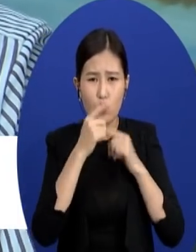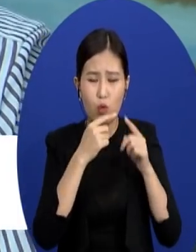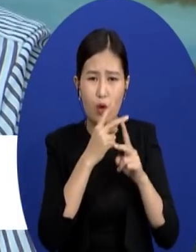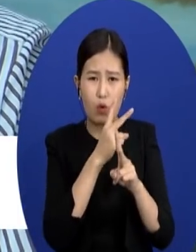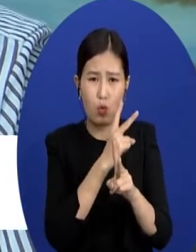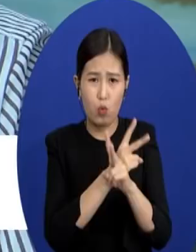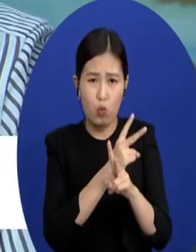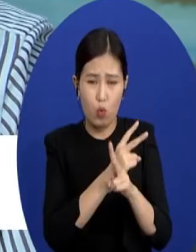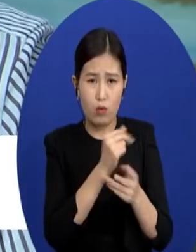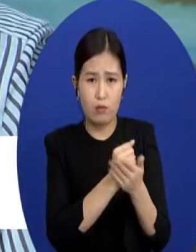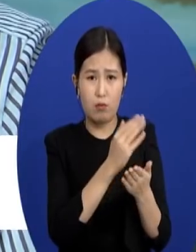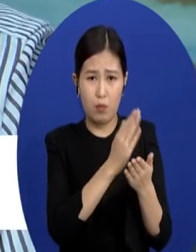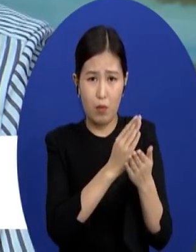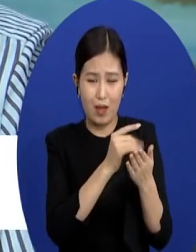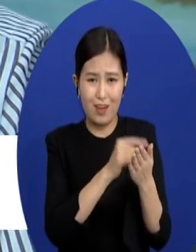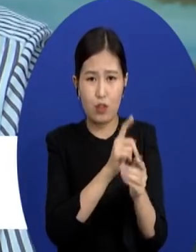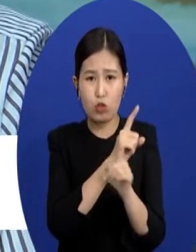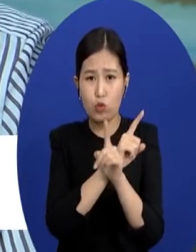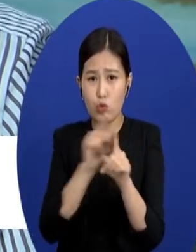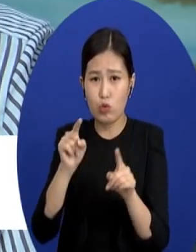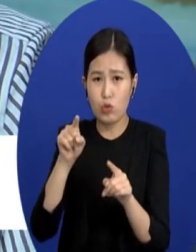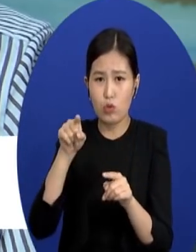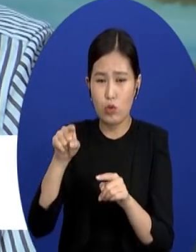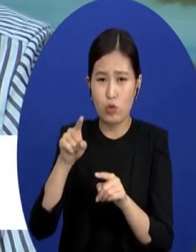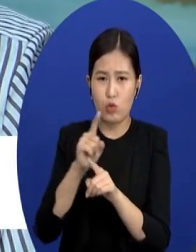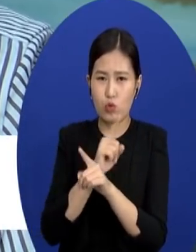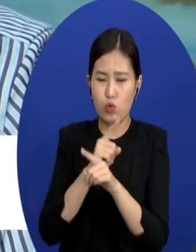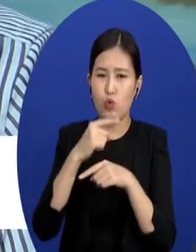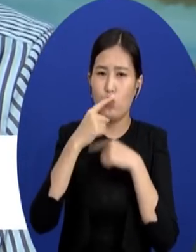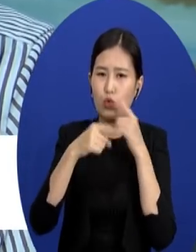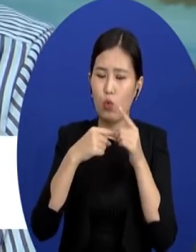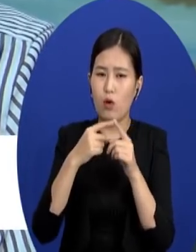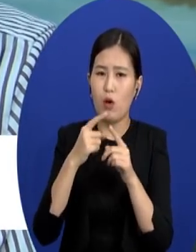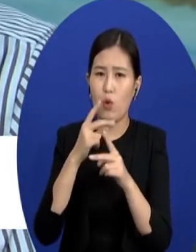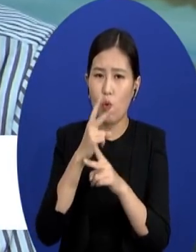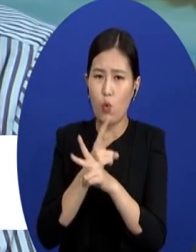нэгийг зөрчих юм бол зөрчлийн тухай хуулийн дээр гамшигын тухай хуулийг